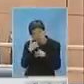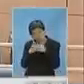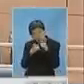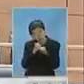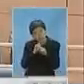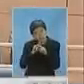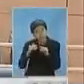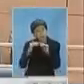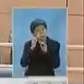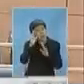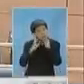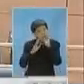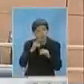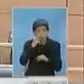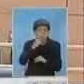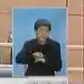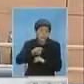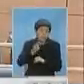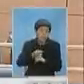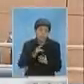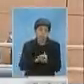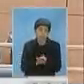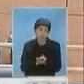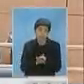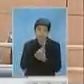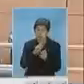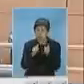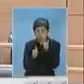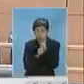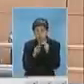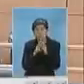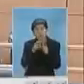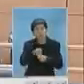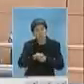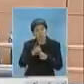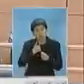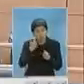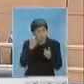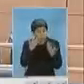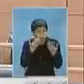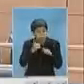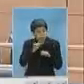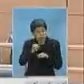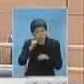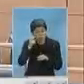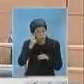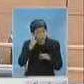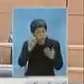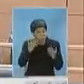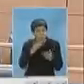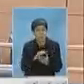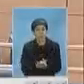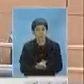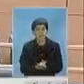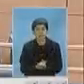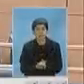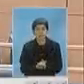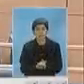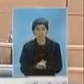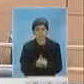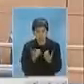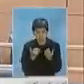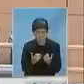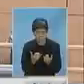กติกาประชาธิปไตยปกติอย่าว่าแต่รัฐมนตรีช่วยเกษตรเลยครับวันนี้ไม่รู้ได้เป็นผู้แทนหรือยังแต่